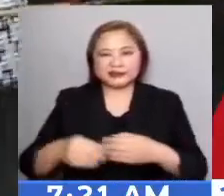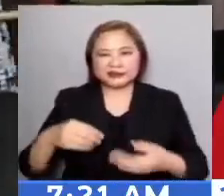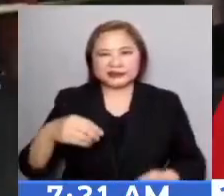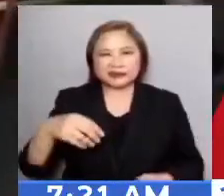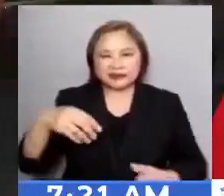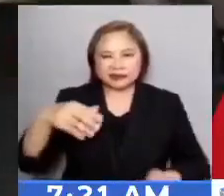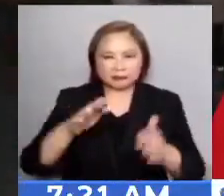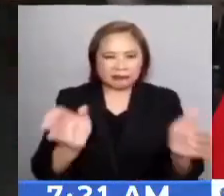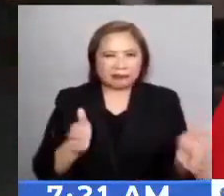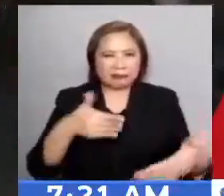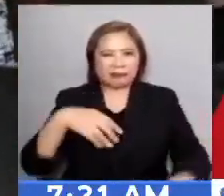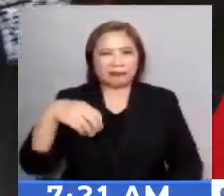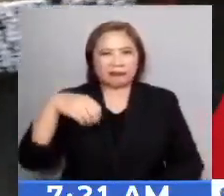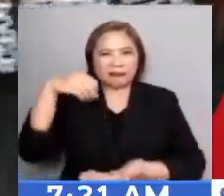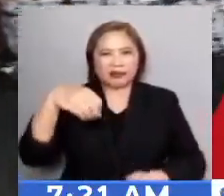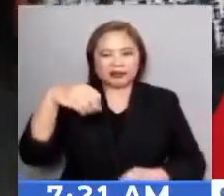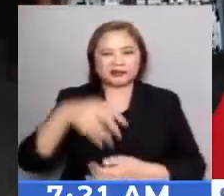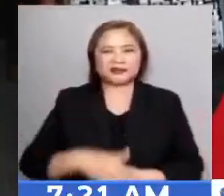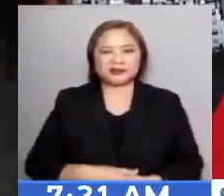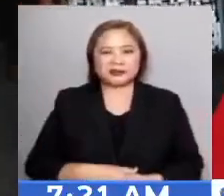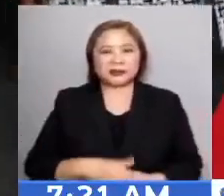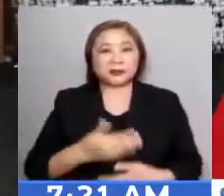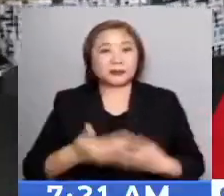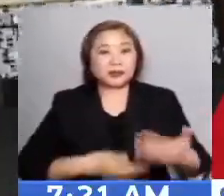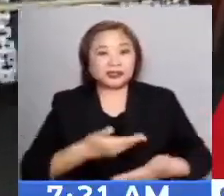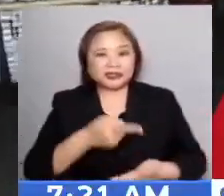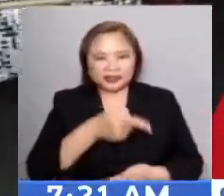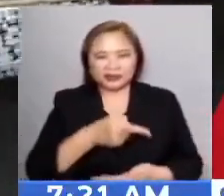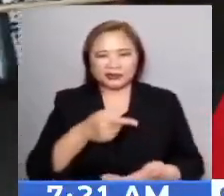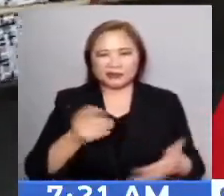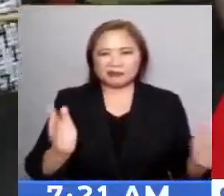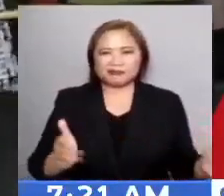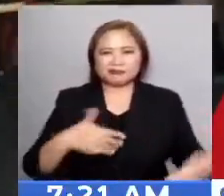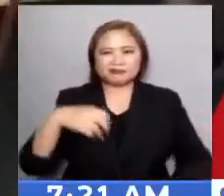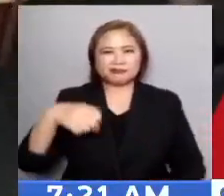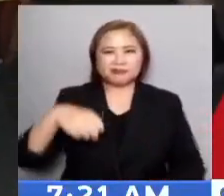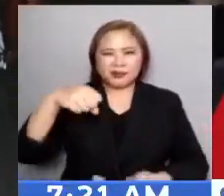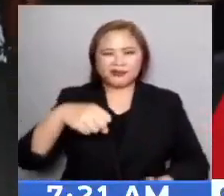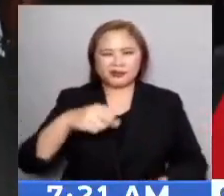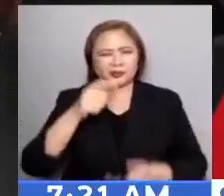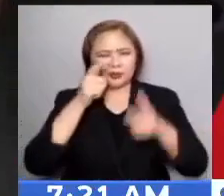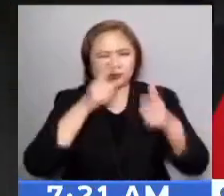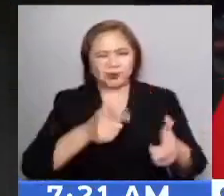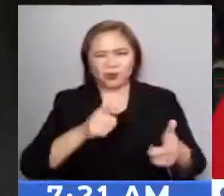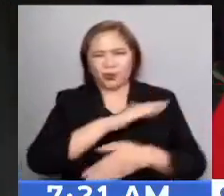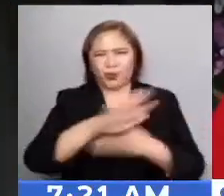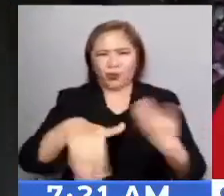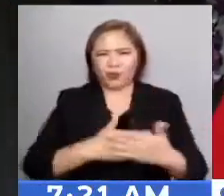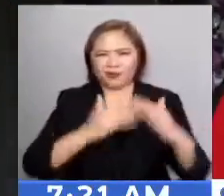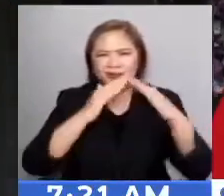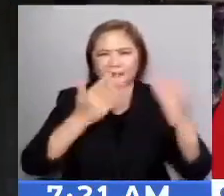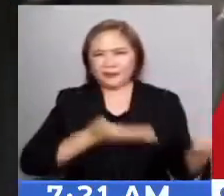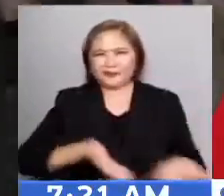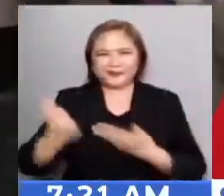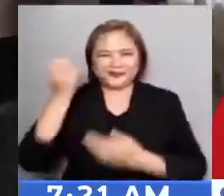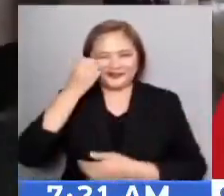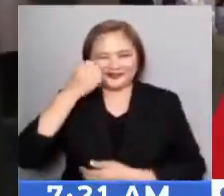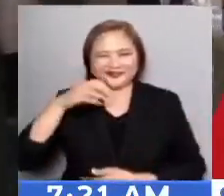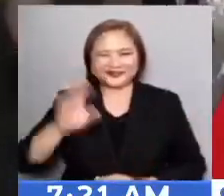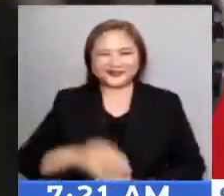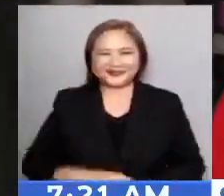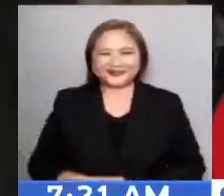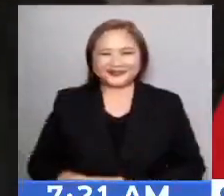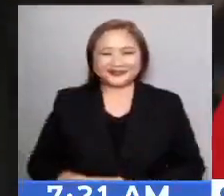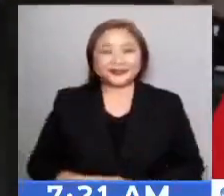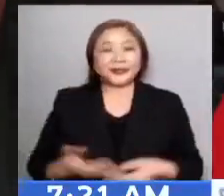talagang pinoproseso pa yung kanilang mga bagahe dahil mukhang buong bahay na ata nila yung kanilang inuwi. At nandito po sila sa may excess